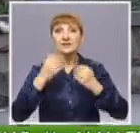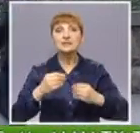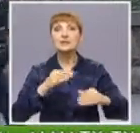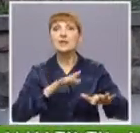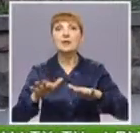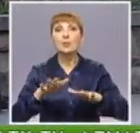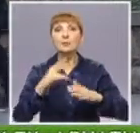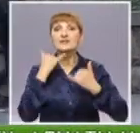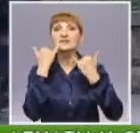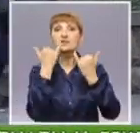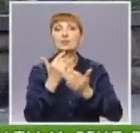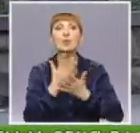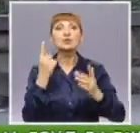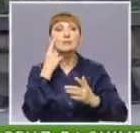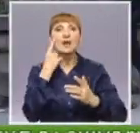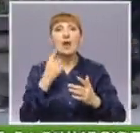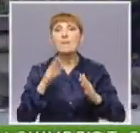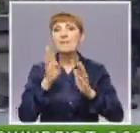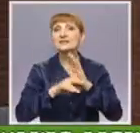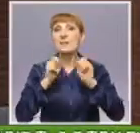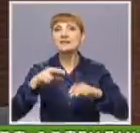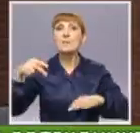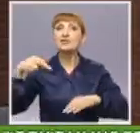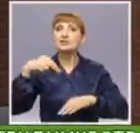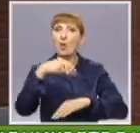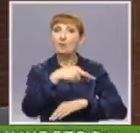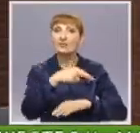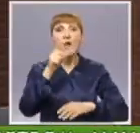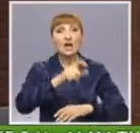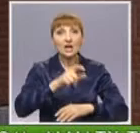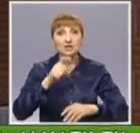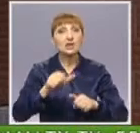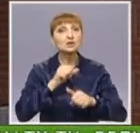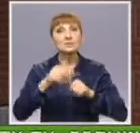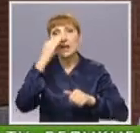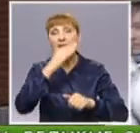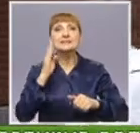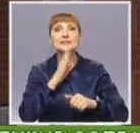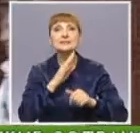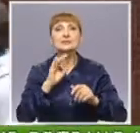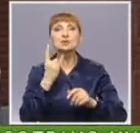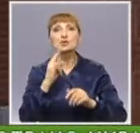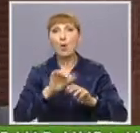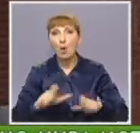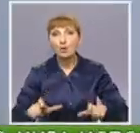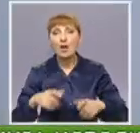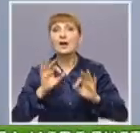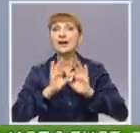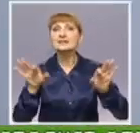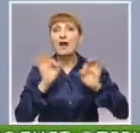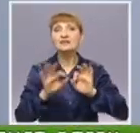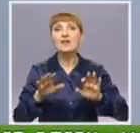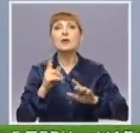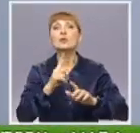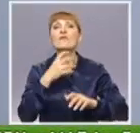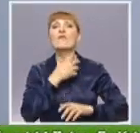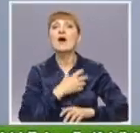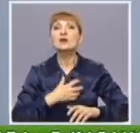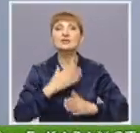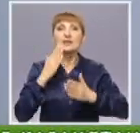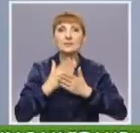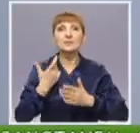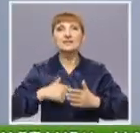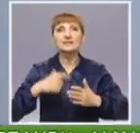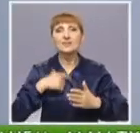был посвящен в большей мере безопасности пешеходов. Горожанам, особенно родителям школьников, рассказывали о том, почему важно иметь при